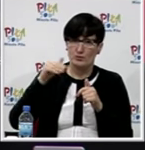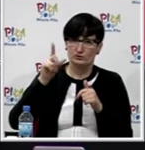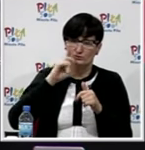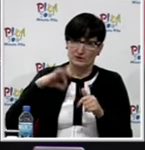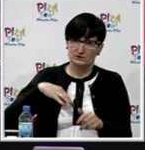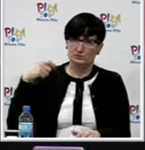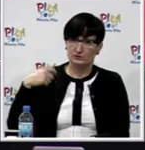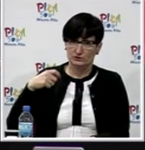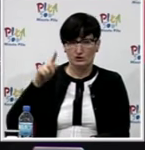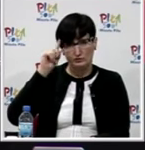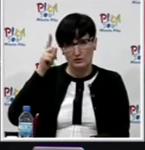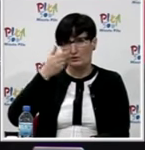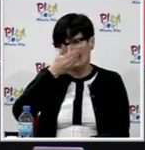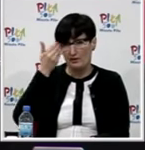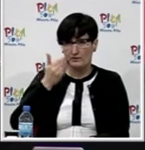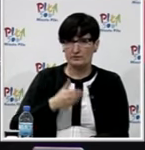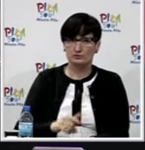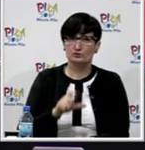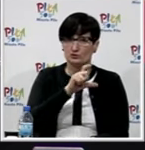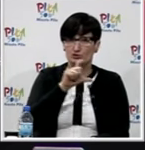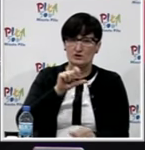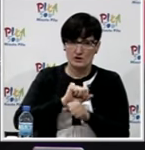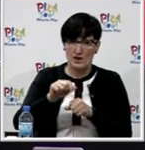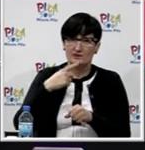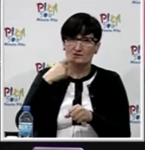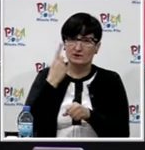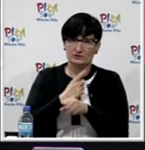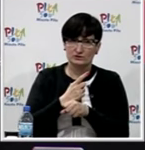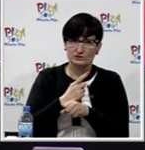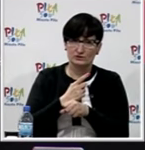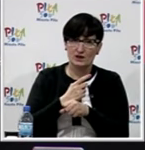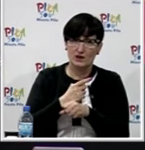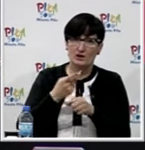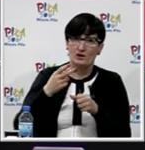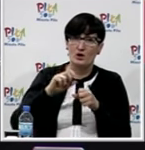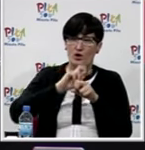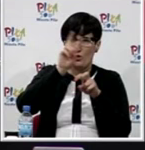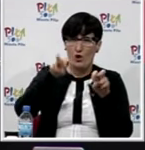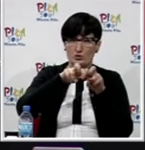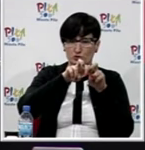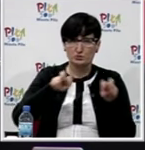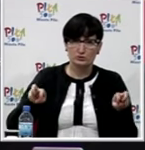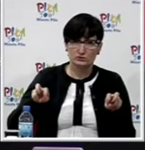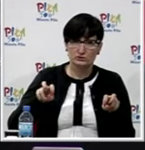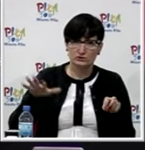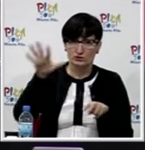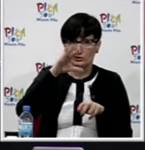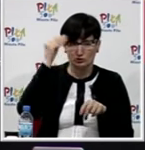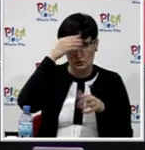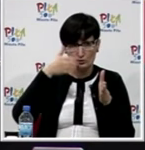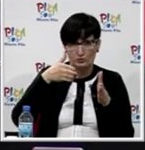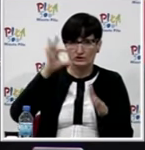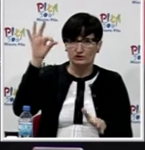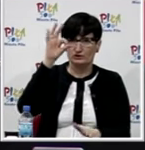jakaś decyzja zapadła odnośnie rozbiórki szkoły przy ulicy Świerkowej i co wiemy, że jest to teren